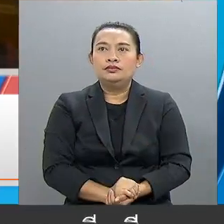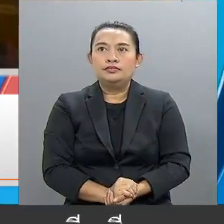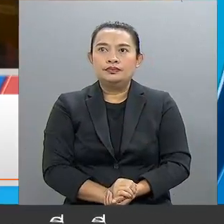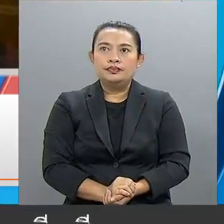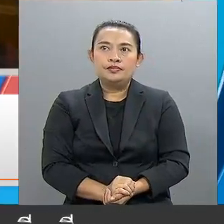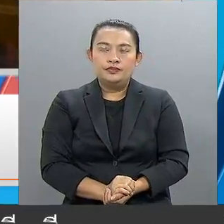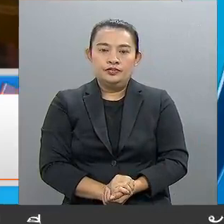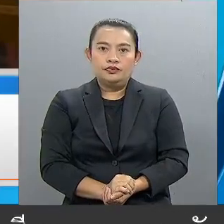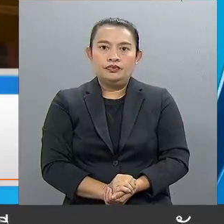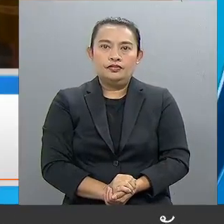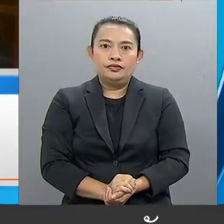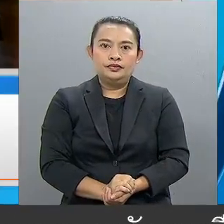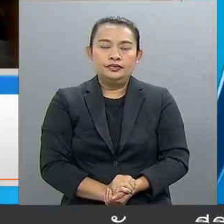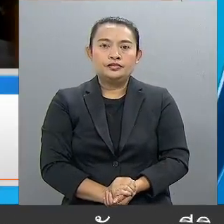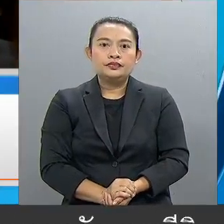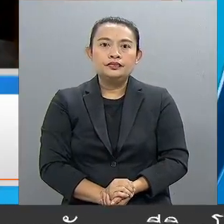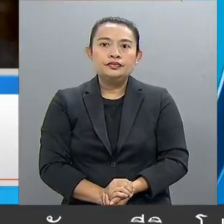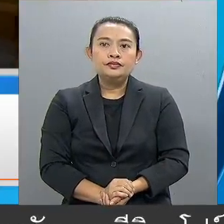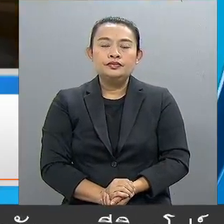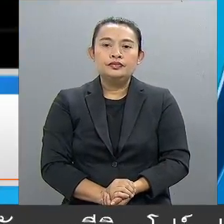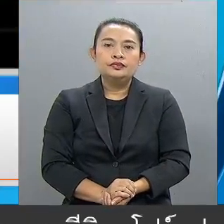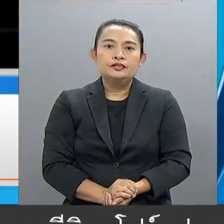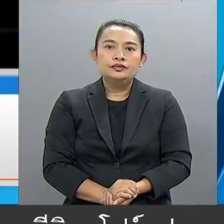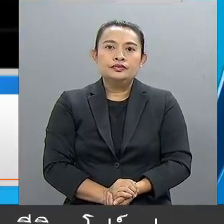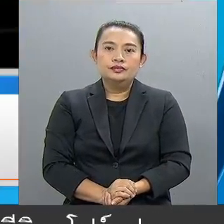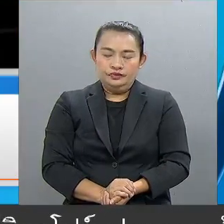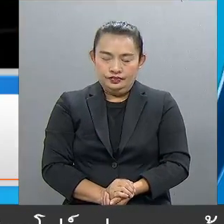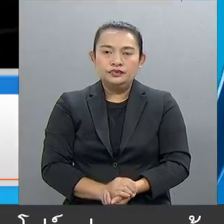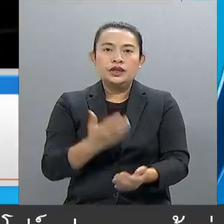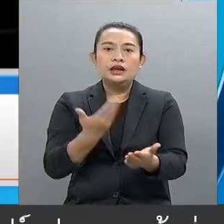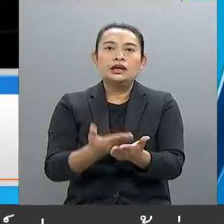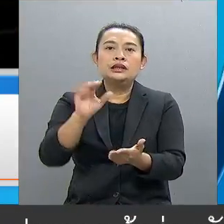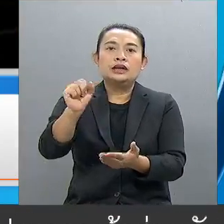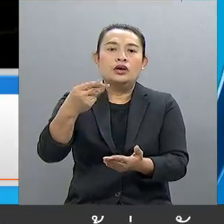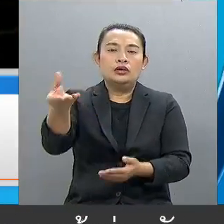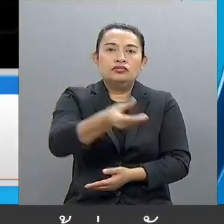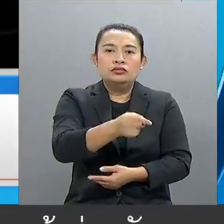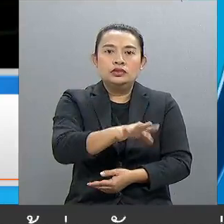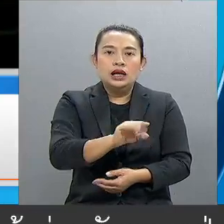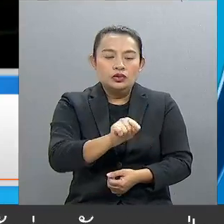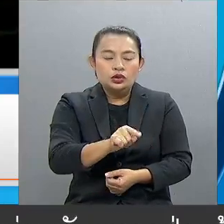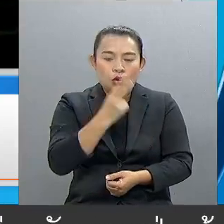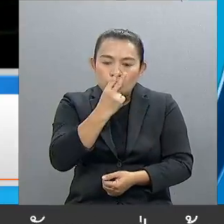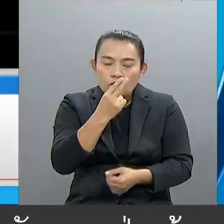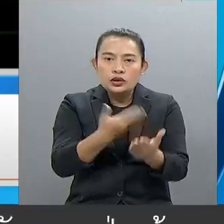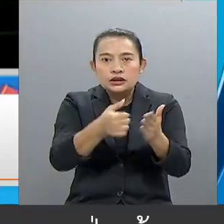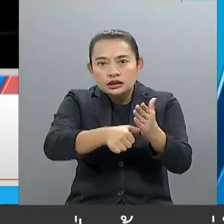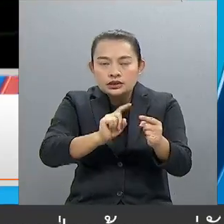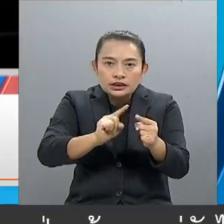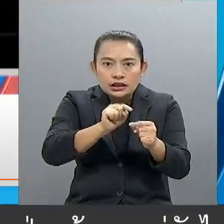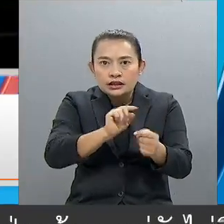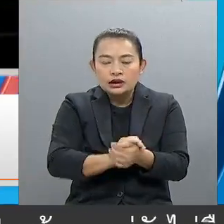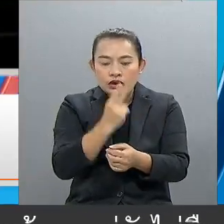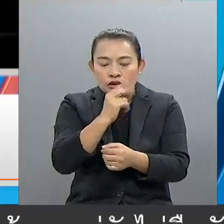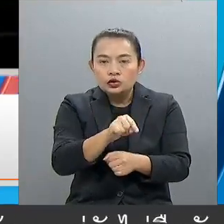วก็รับมรดกก็บังคับคดีด้วยแล้วถ้าไม่พอจึงไปไล่บังคับเอากับผู้ค้ำส่วน